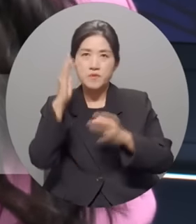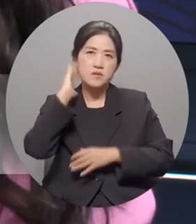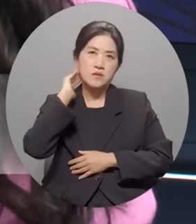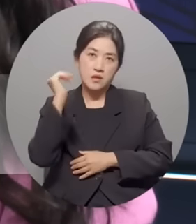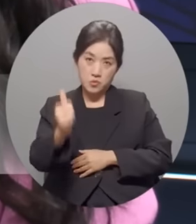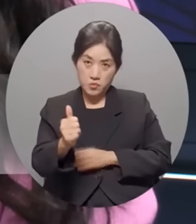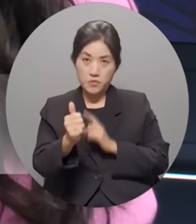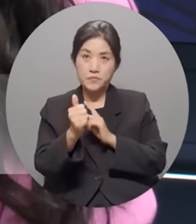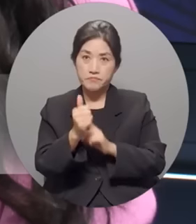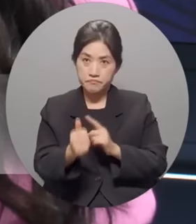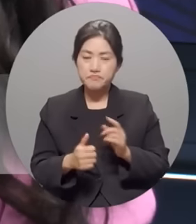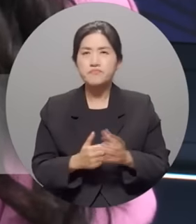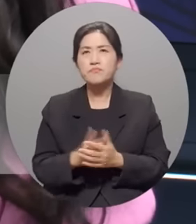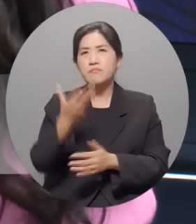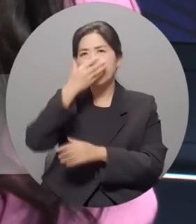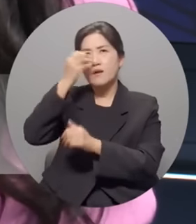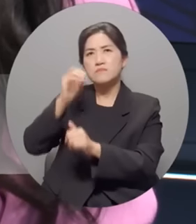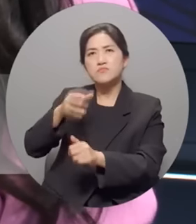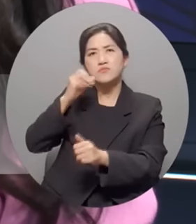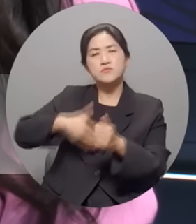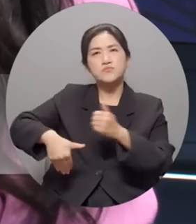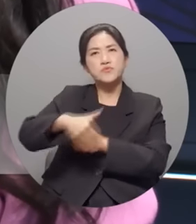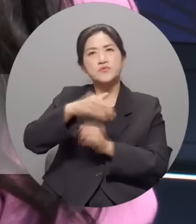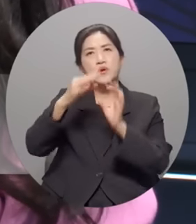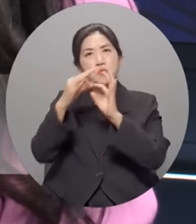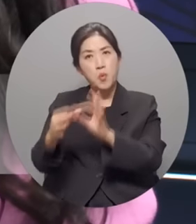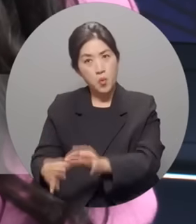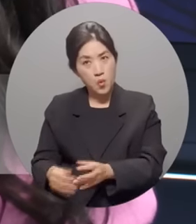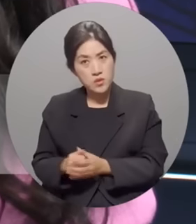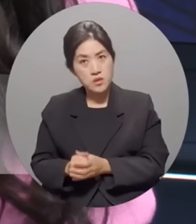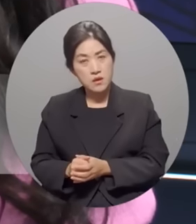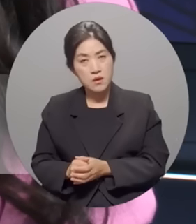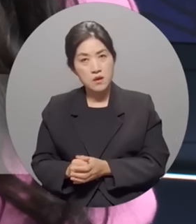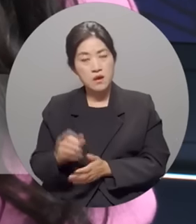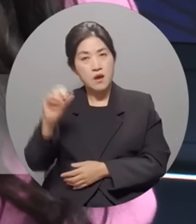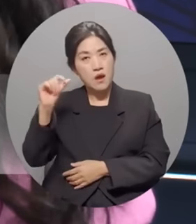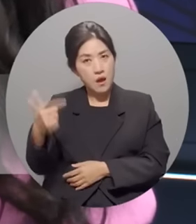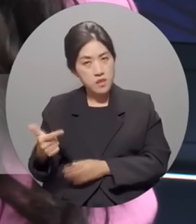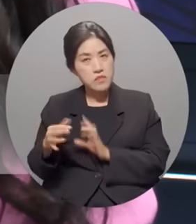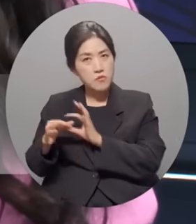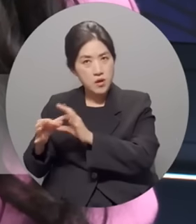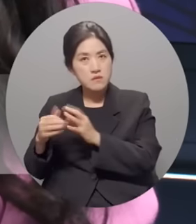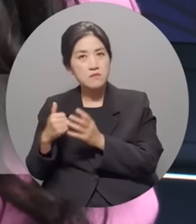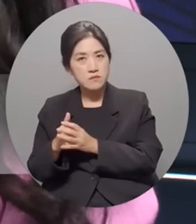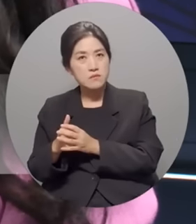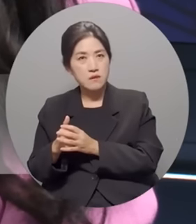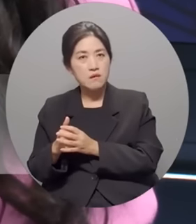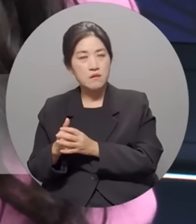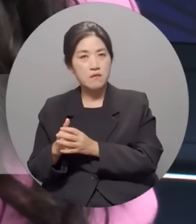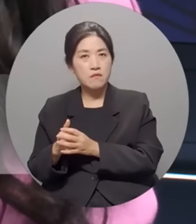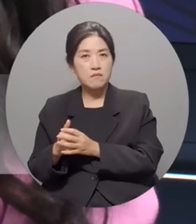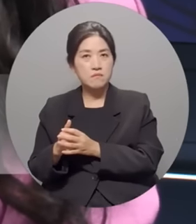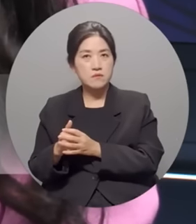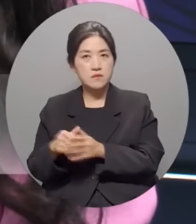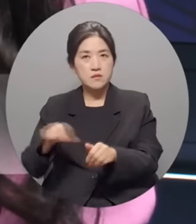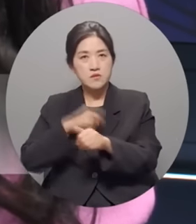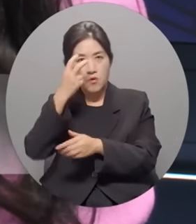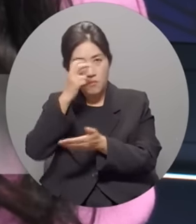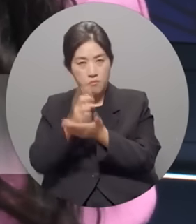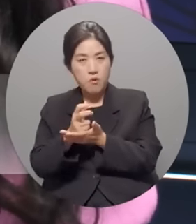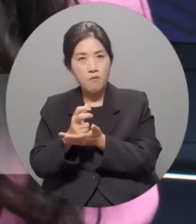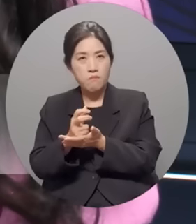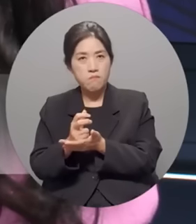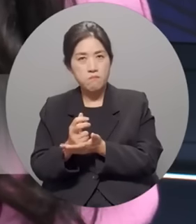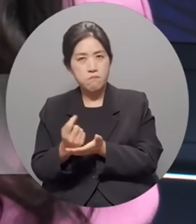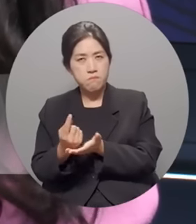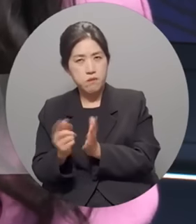이렇게 일종에 무시하는듯한 행보를 보인다고 해서 한동운 같이 움직일거다 뭐 특검법에 어떤 움직임을